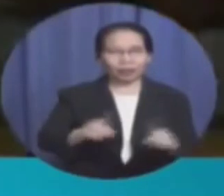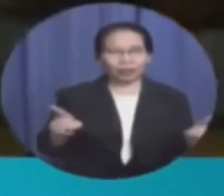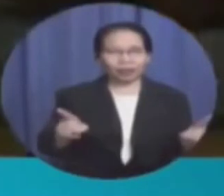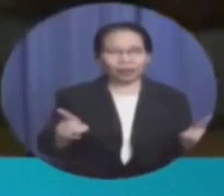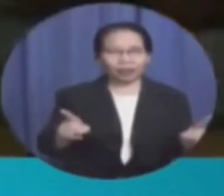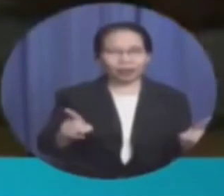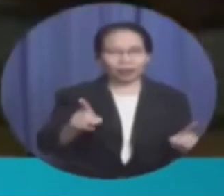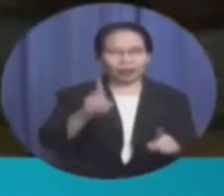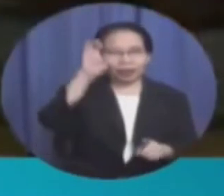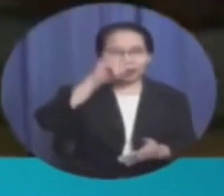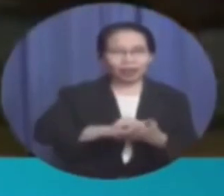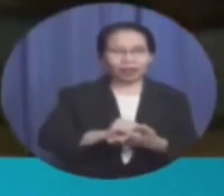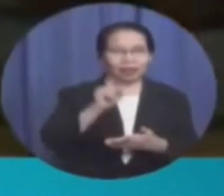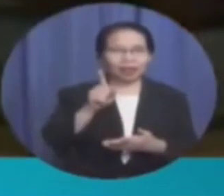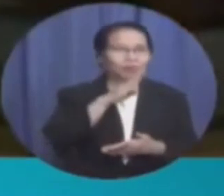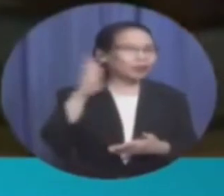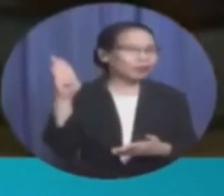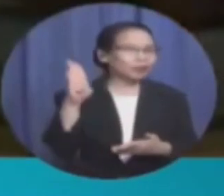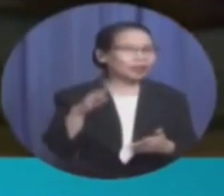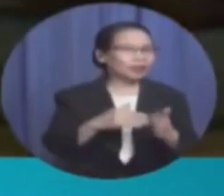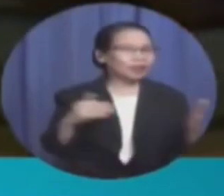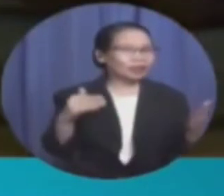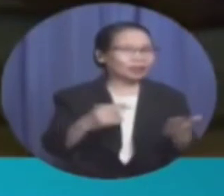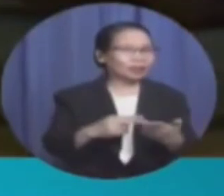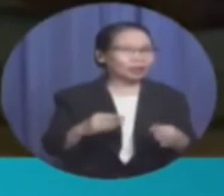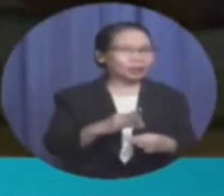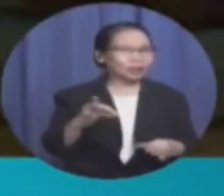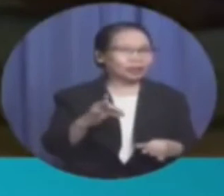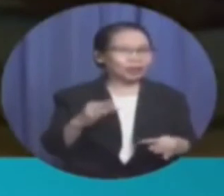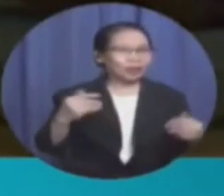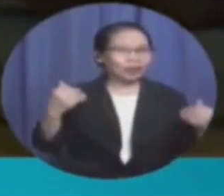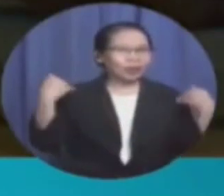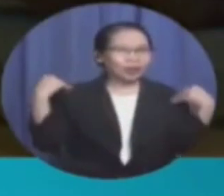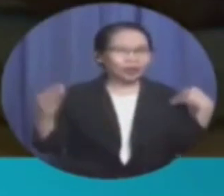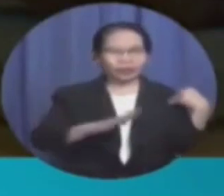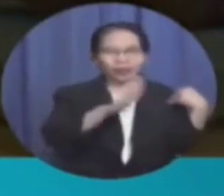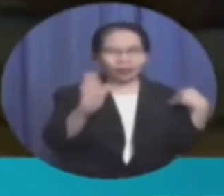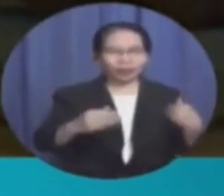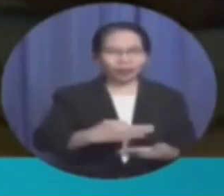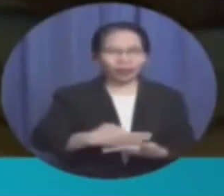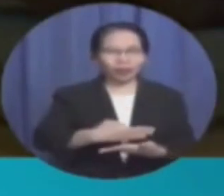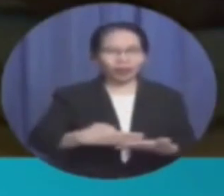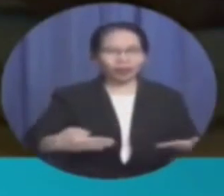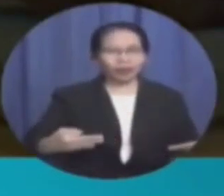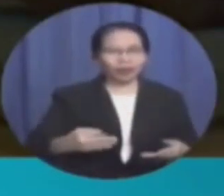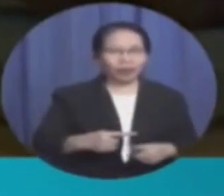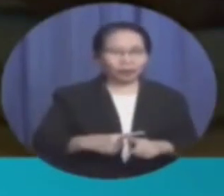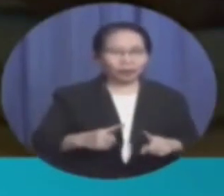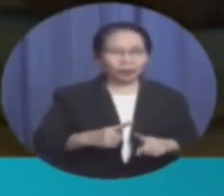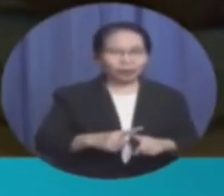Datapwat sino mang magsalita ng kapusungan laban sa Espiritu Santo ay walang